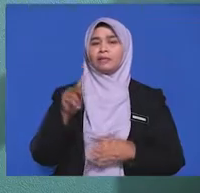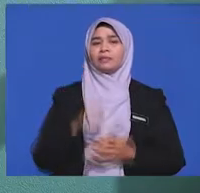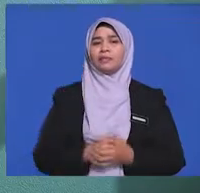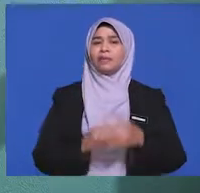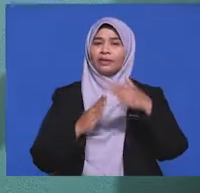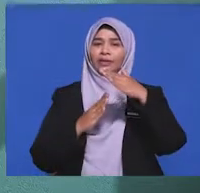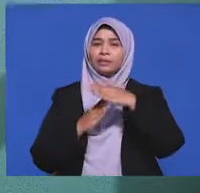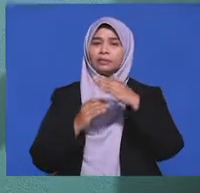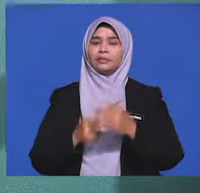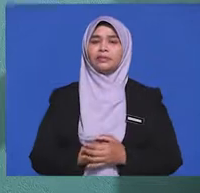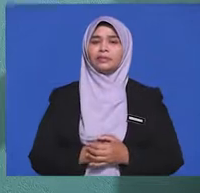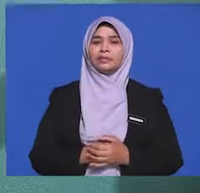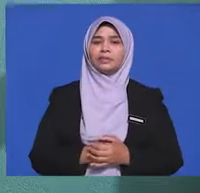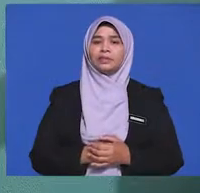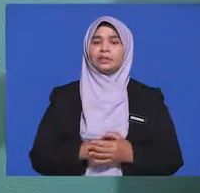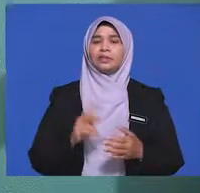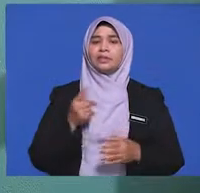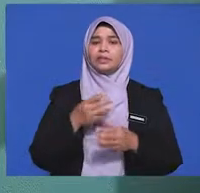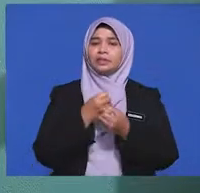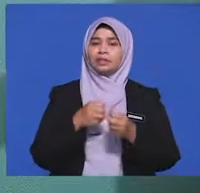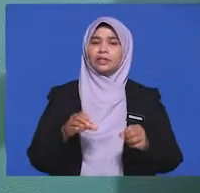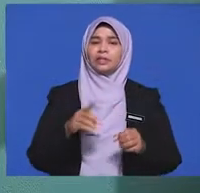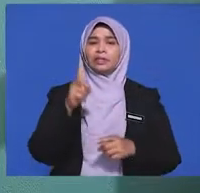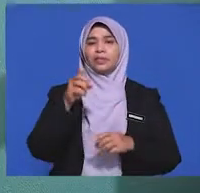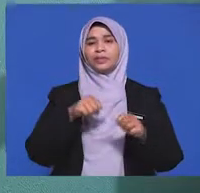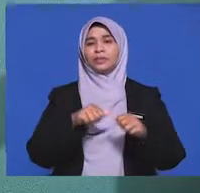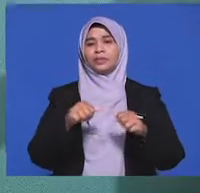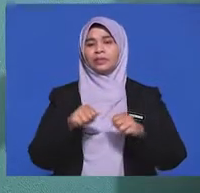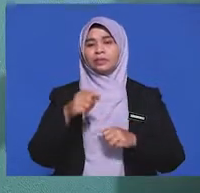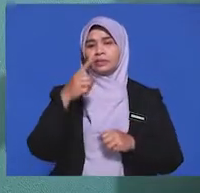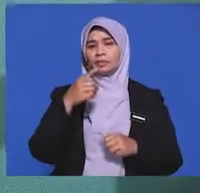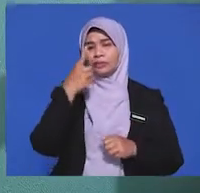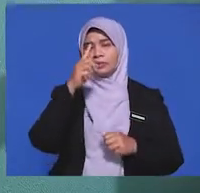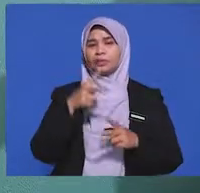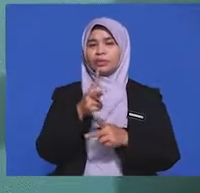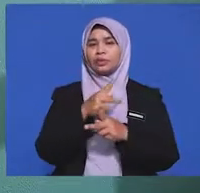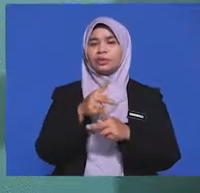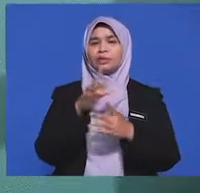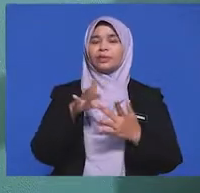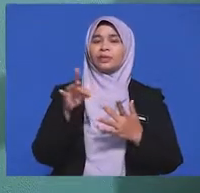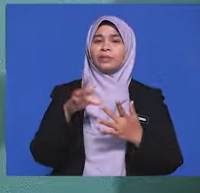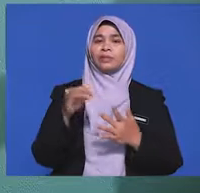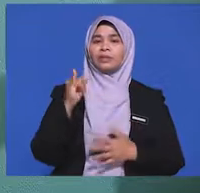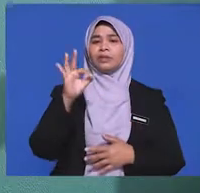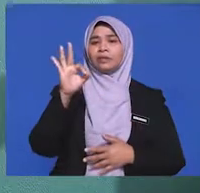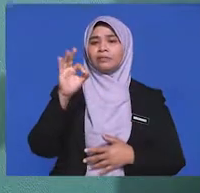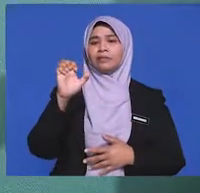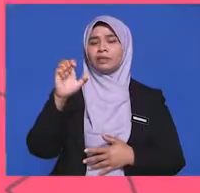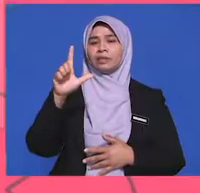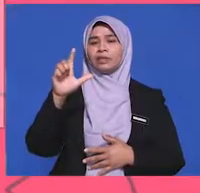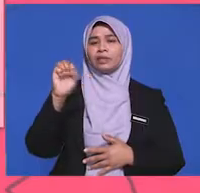Mari kita selesaikan satu aktiviti dalam struktur kawalan pilihan if-else.